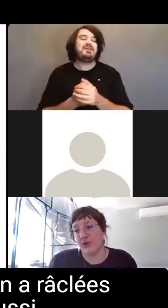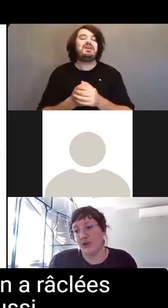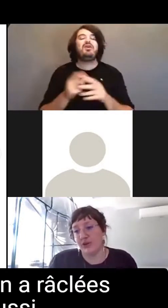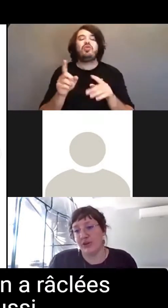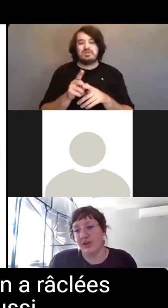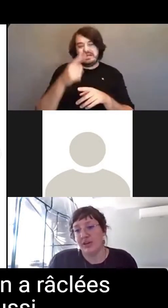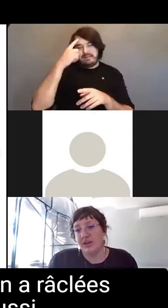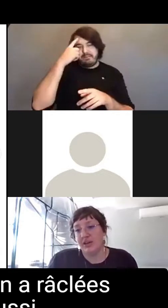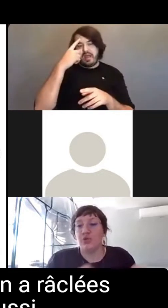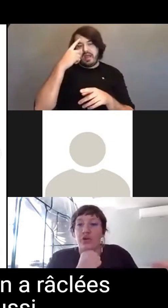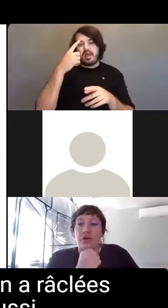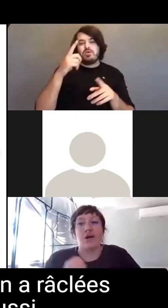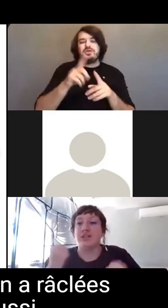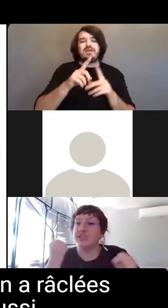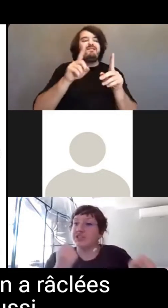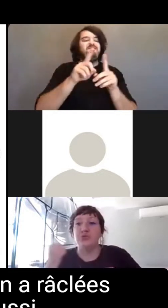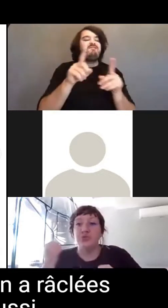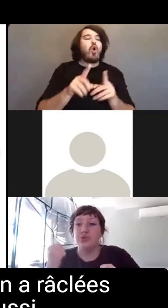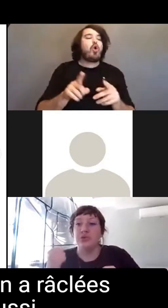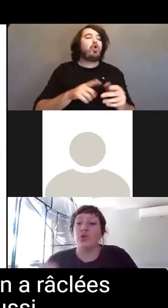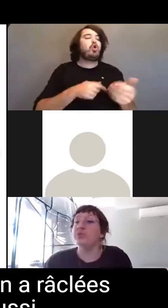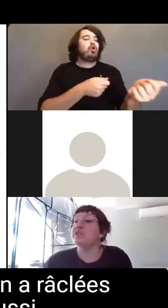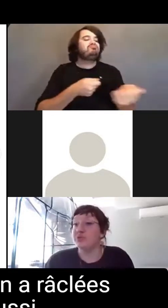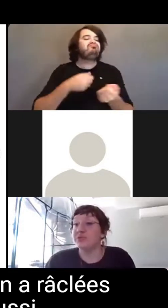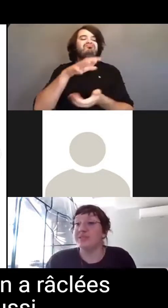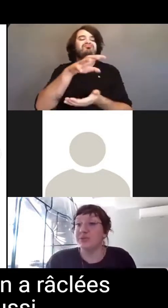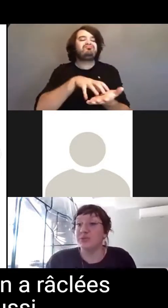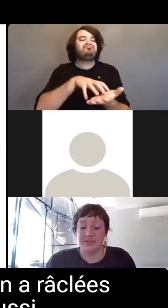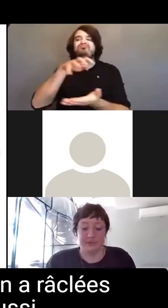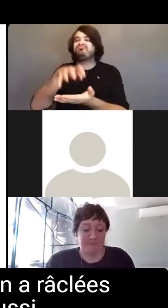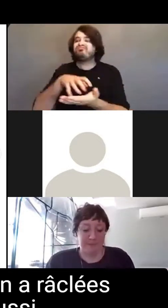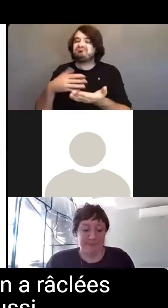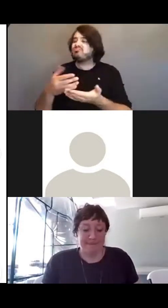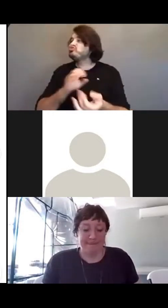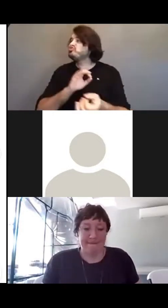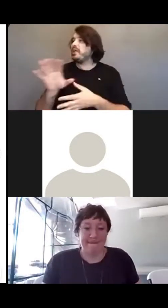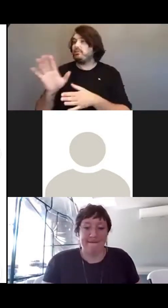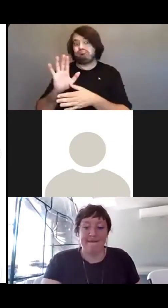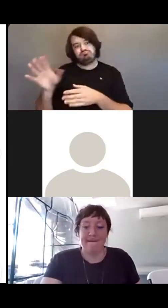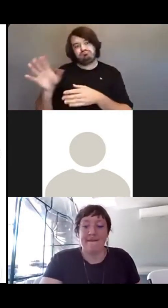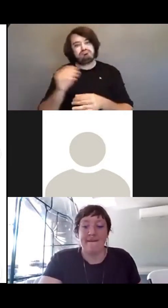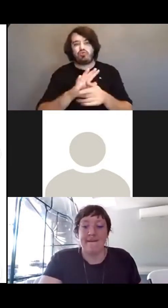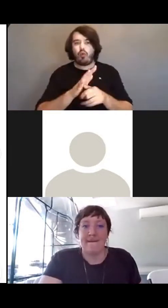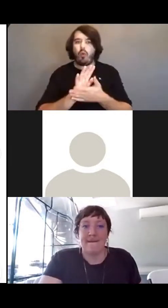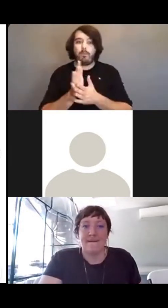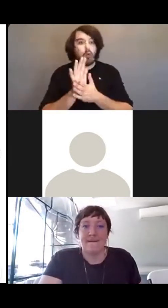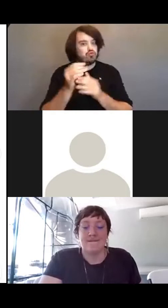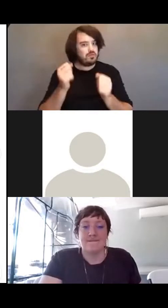des feuilles qu'on a raclées chez nous. Là, on peut les utiliser aussi.